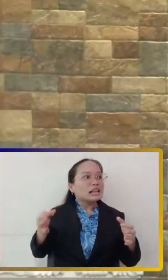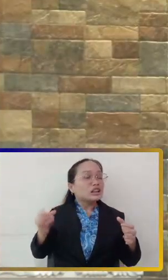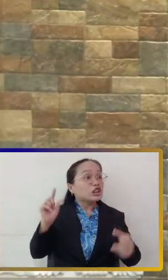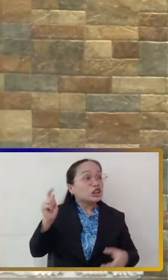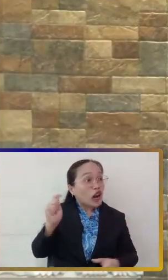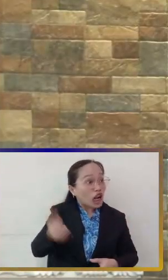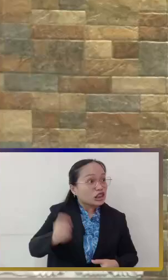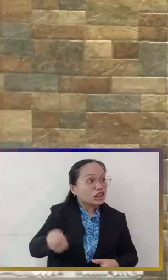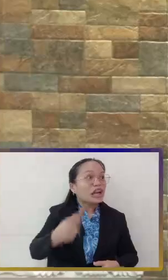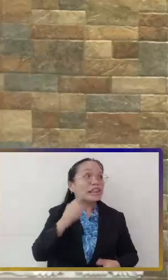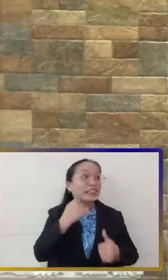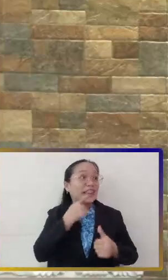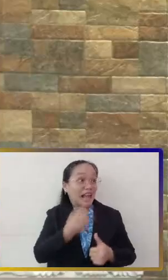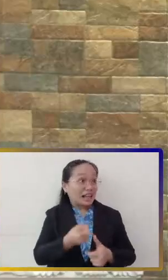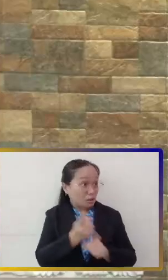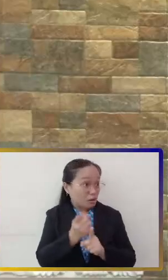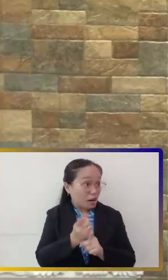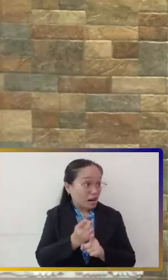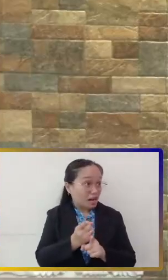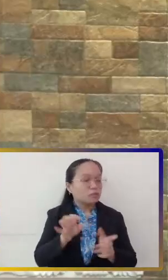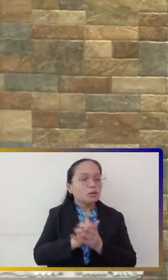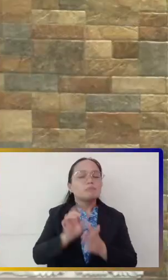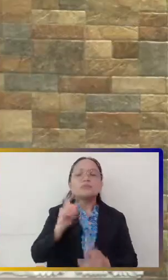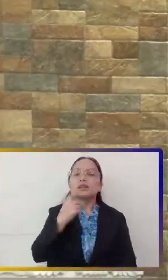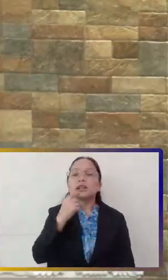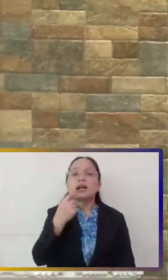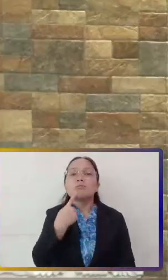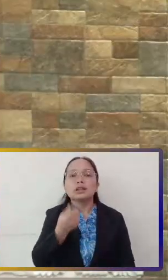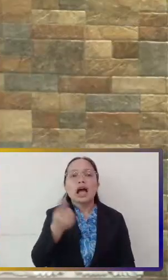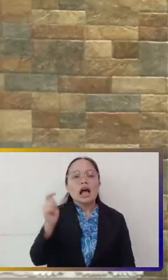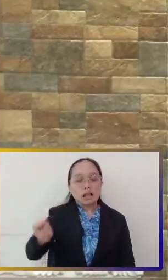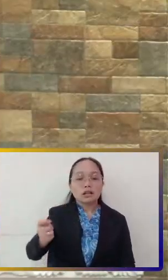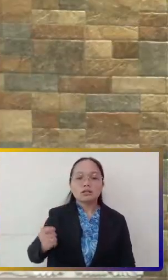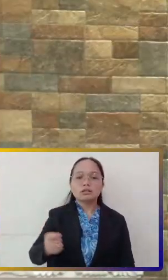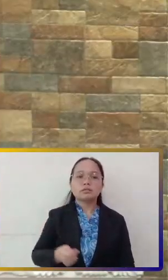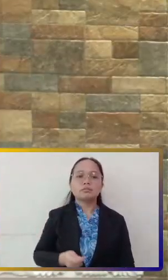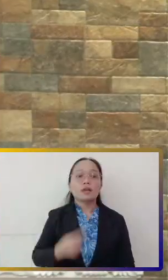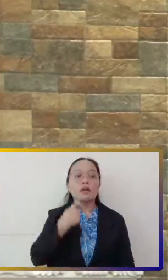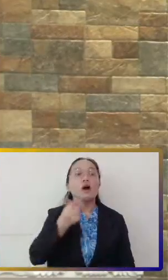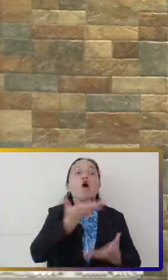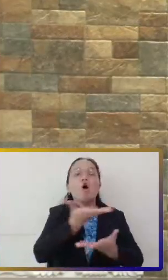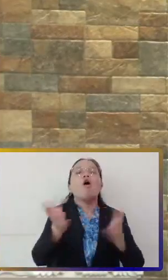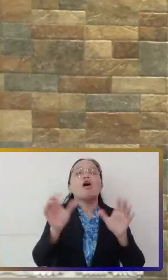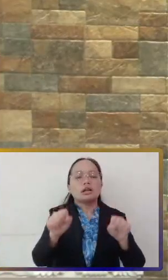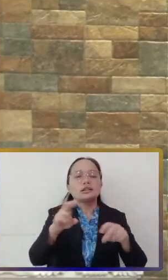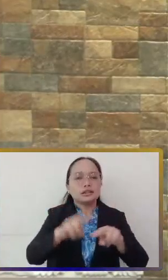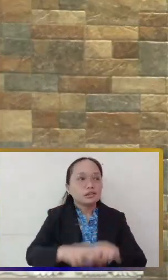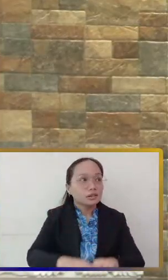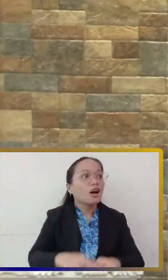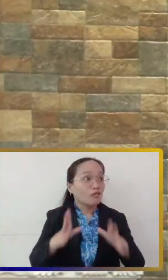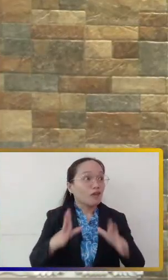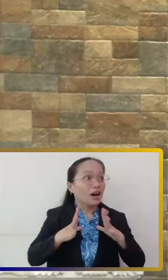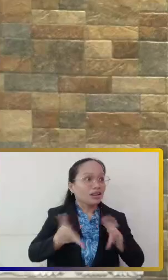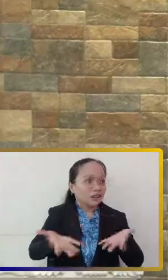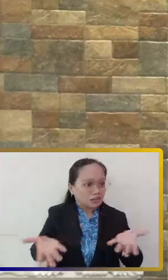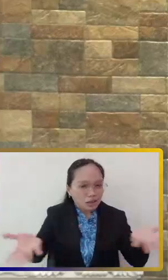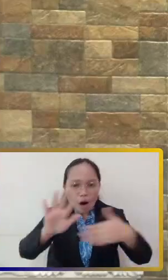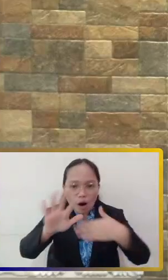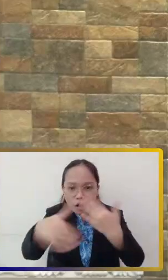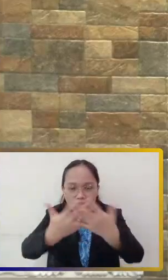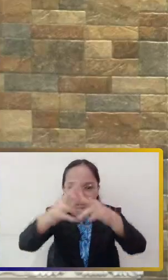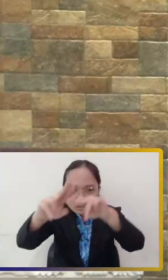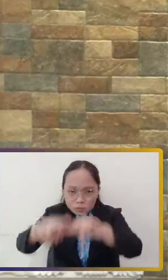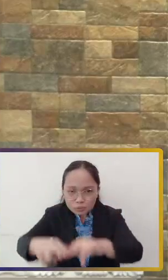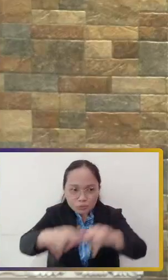Alright? Kapag ka hindi ka pa pinuupo, huwag kang upo. Pero pag sinabing, okay, you may now be seated. Alright, titignan niya dyan.